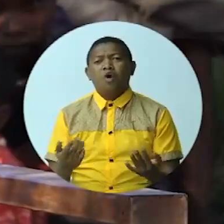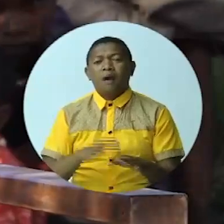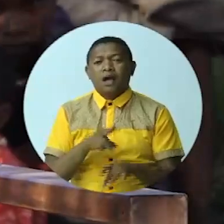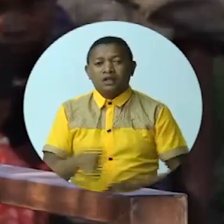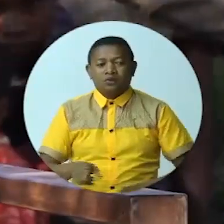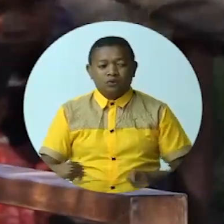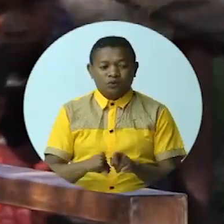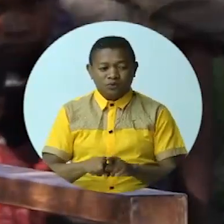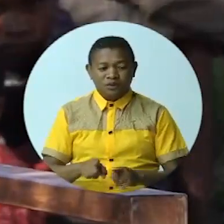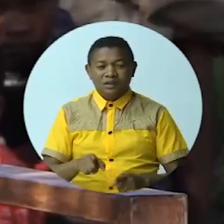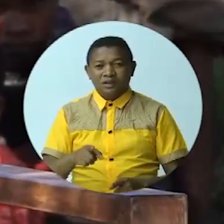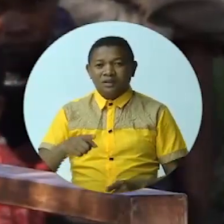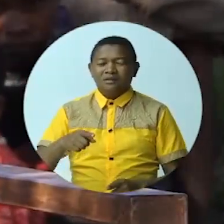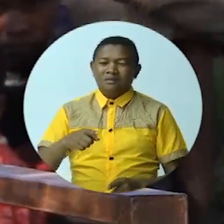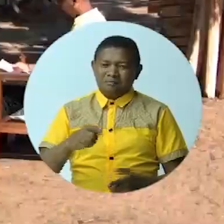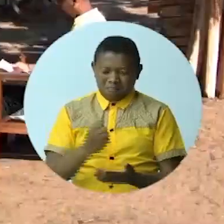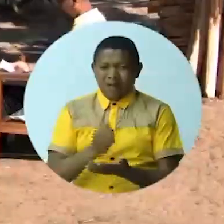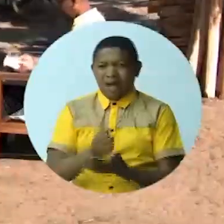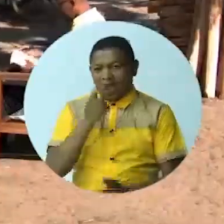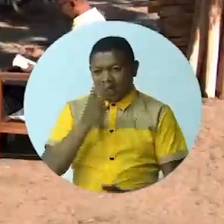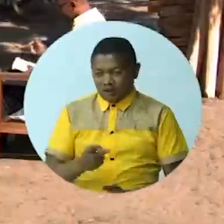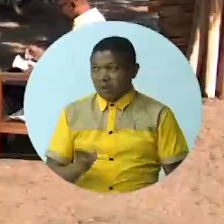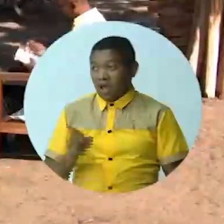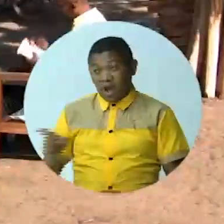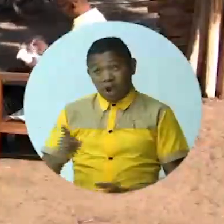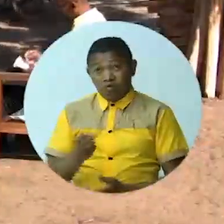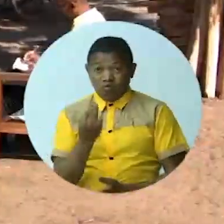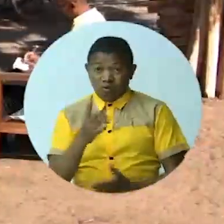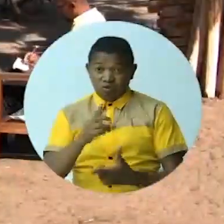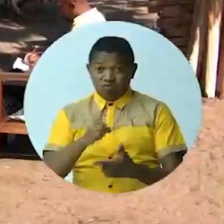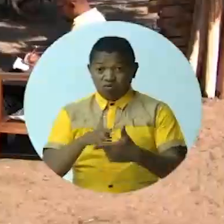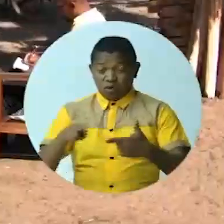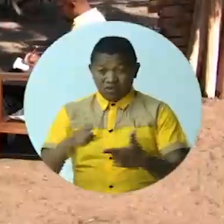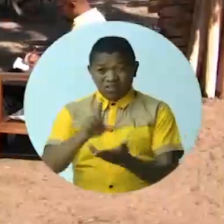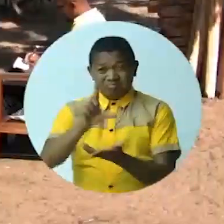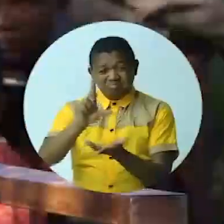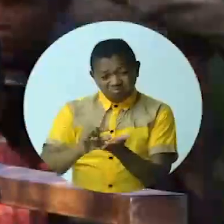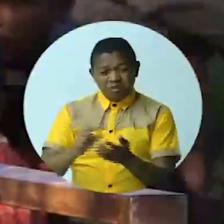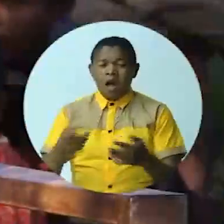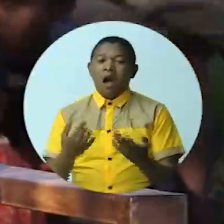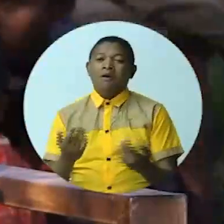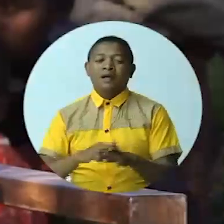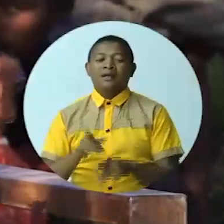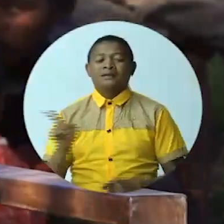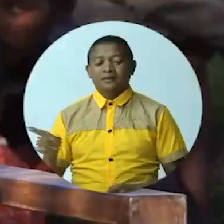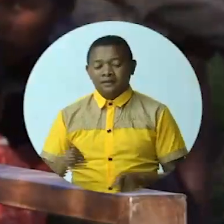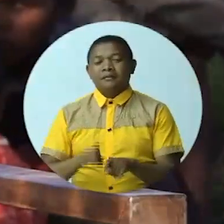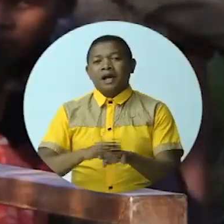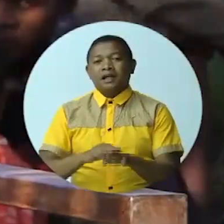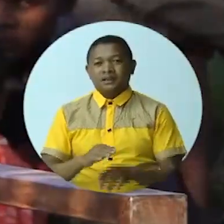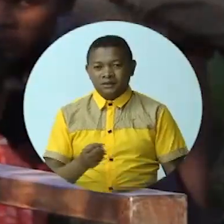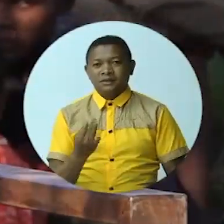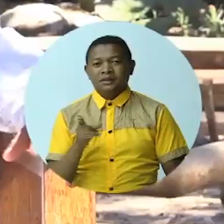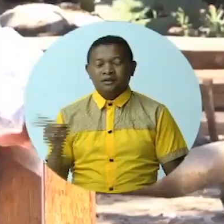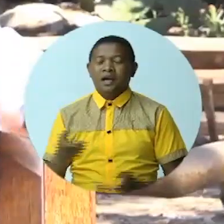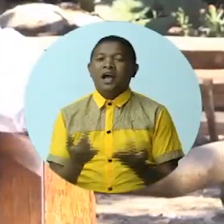raha nita aloha dia somary efa nibony ireo tarehimarika fa alao ianao angamba no anambara hoe manahoana mikasika izay tarehimarika izay aza ho aiza zany isika